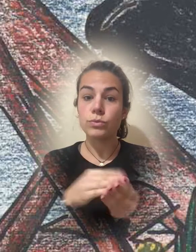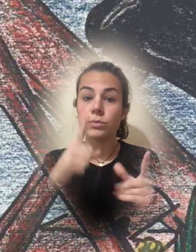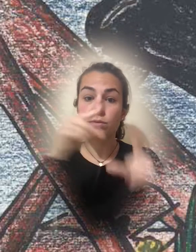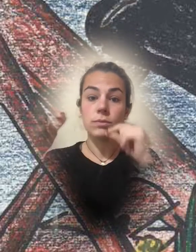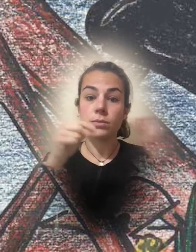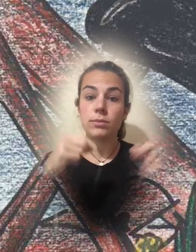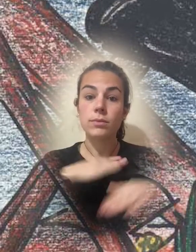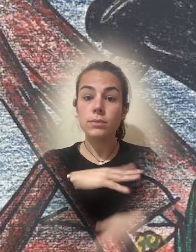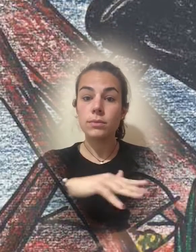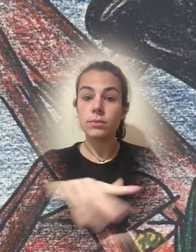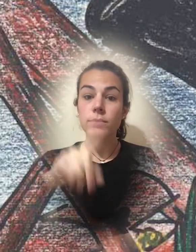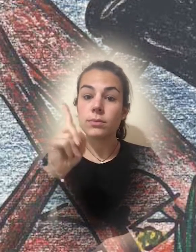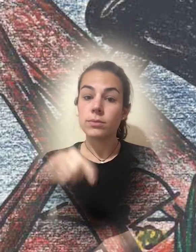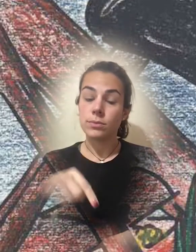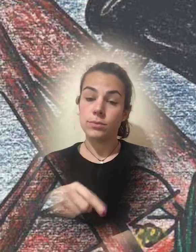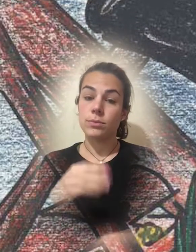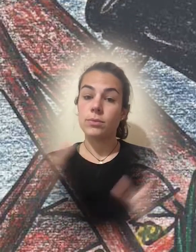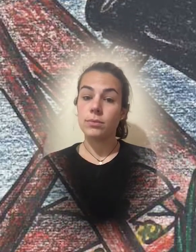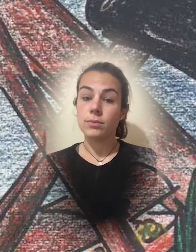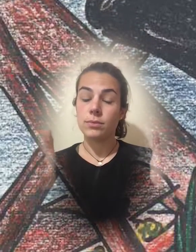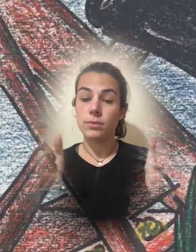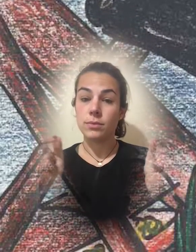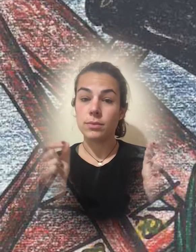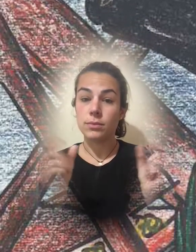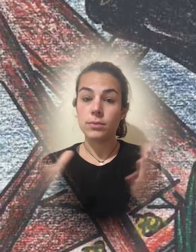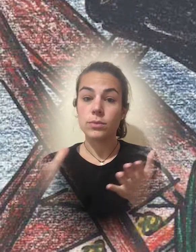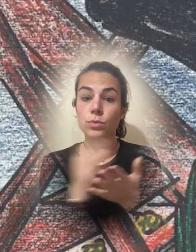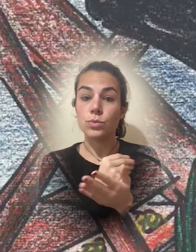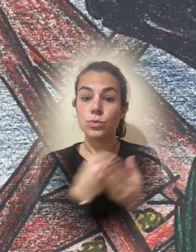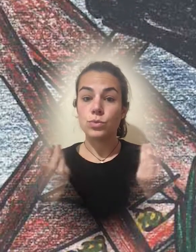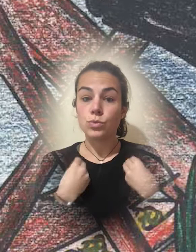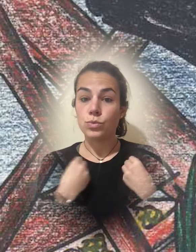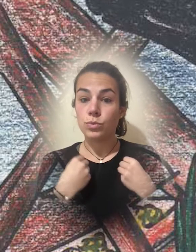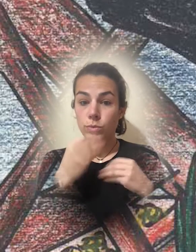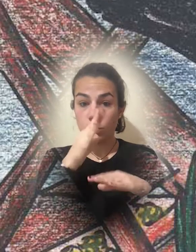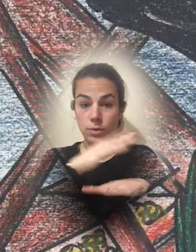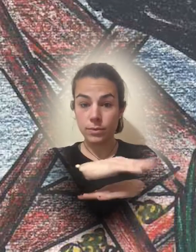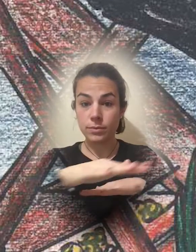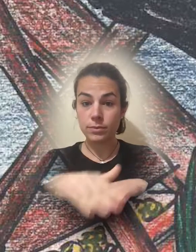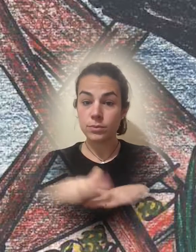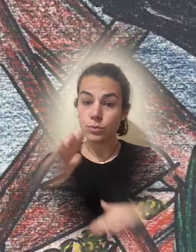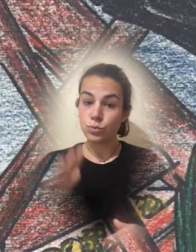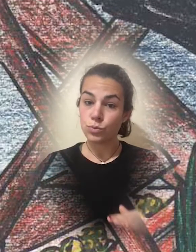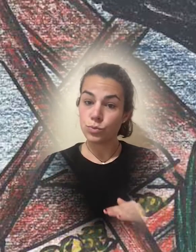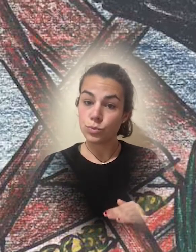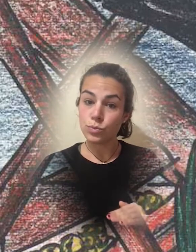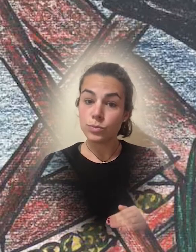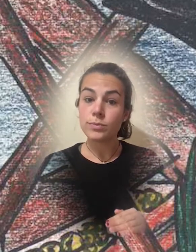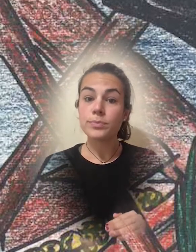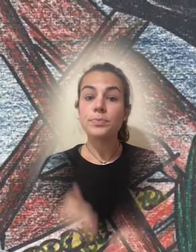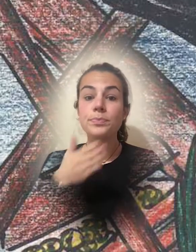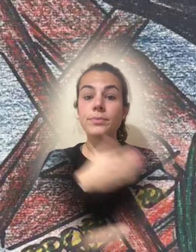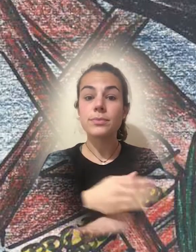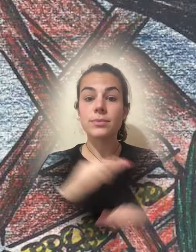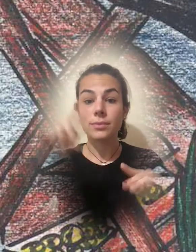gambes, musclos, estrelles de mar i també crancs. Tots vivien a la